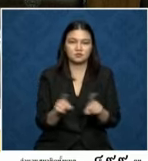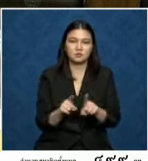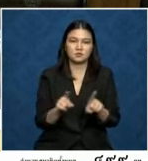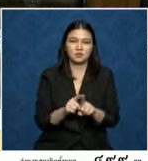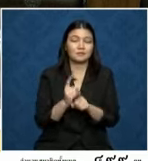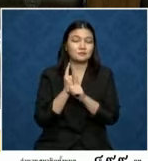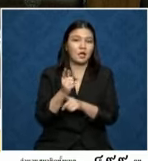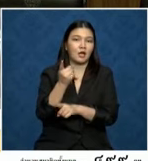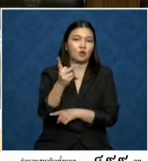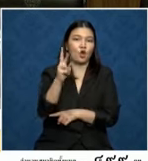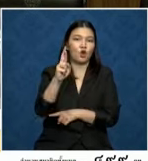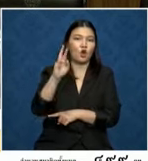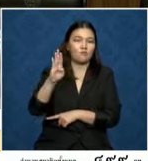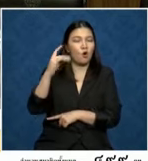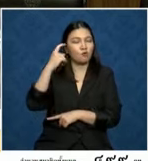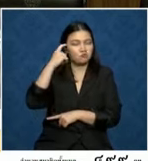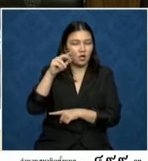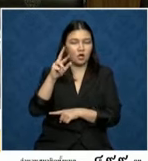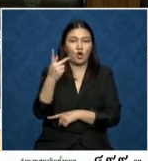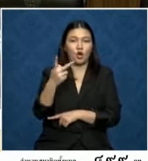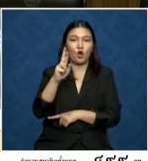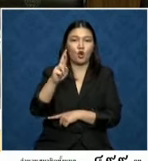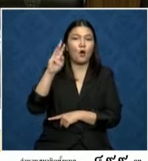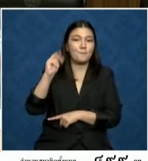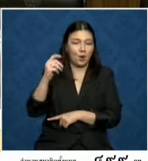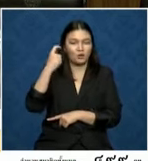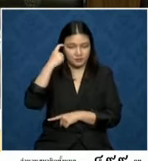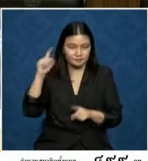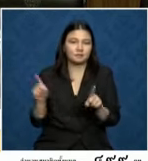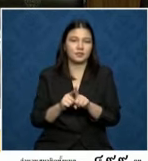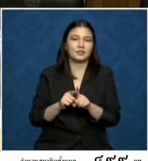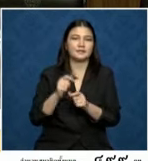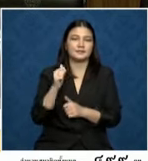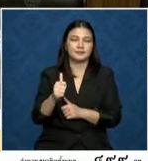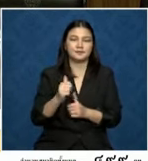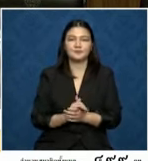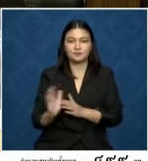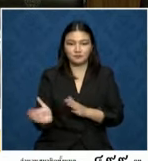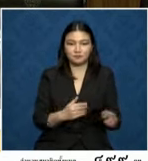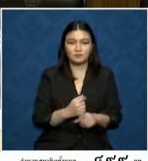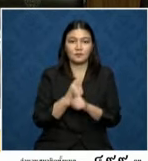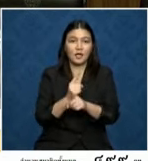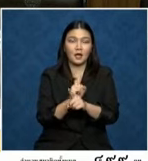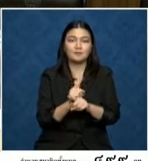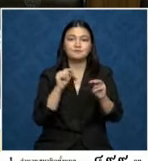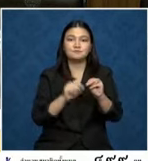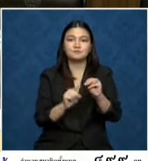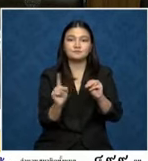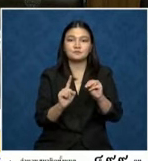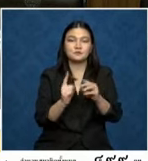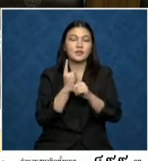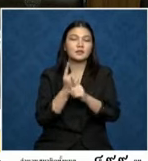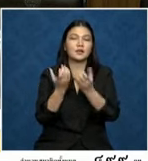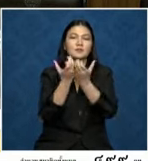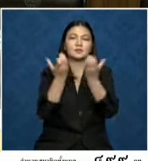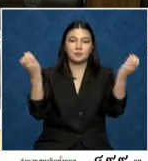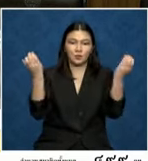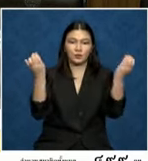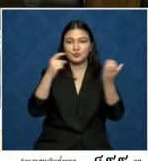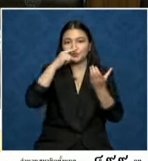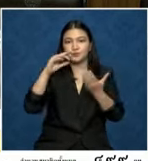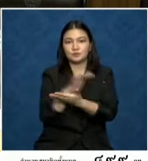ยรัฐบาลก็ได้มีการดำเนินการเข้ามาในสภาในวันนี้นอกจากนี้แล้วเนี่ยตามบทบัญญัติมาตราของรัฐธรรมนูญแห่งราชอา